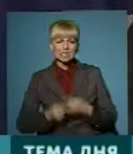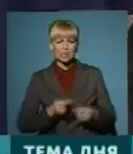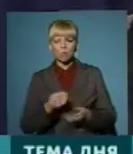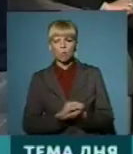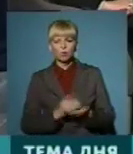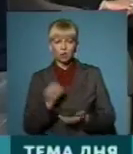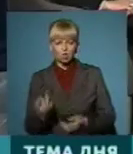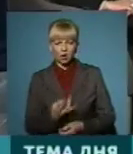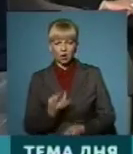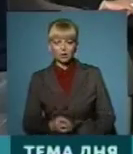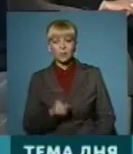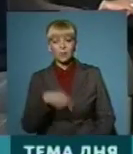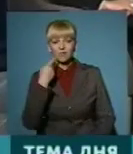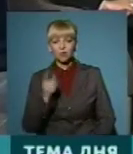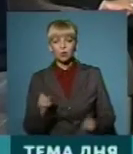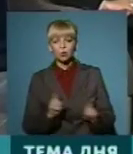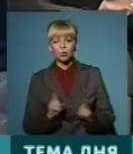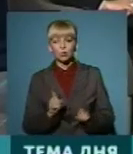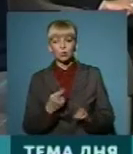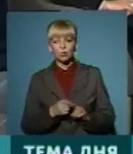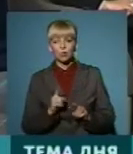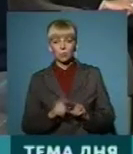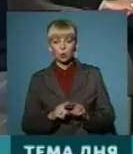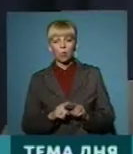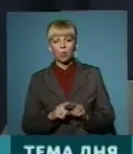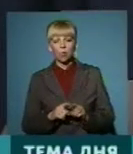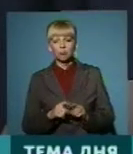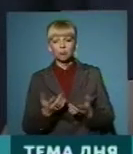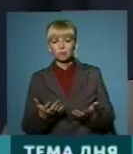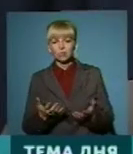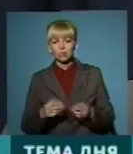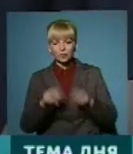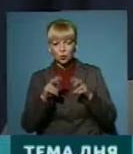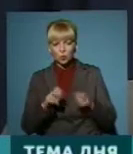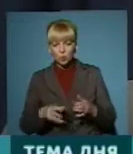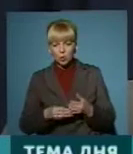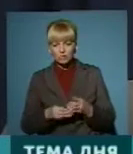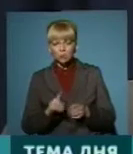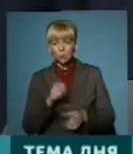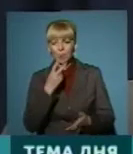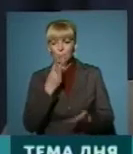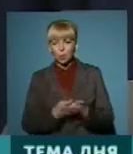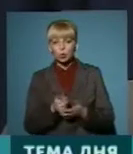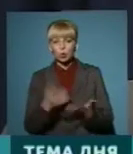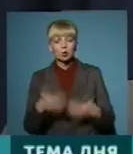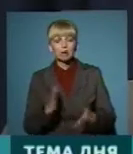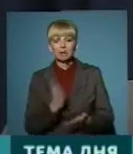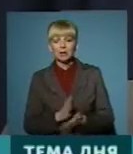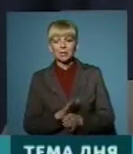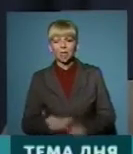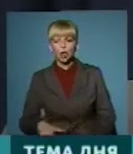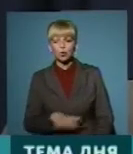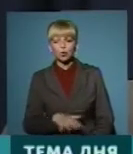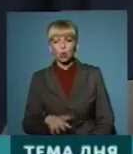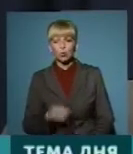раз. Да? Да, власне, вы скажете, что таких грунтовных дослідження, які би показали, що там вже не є